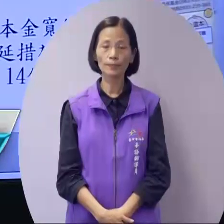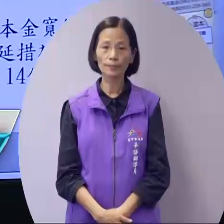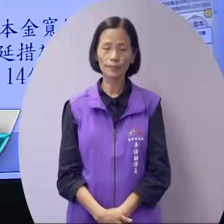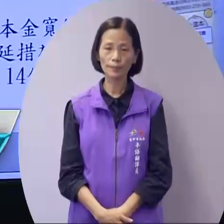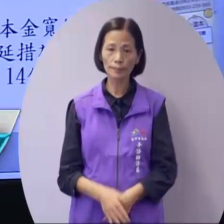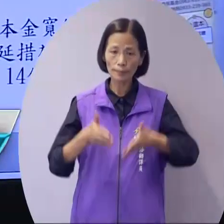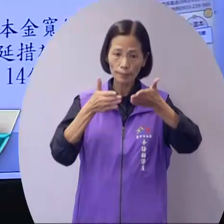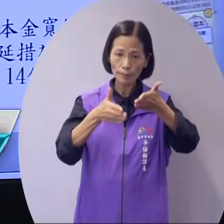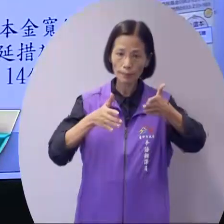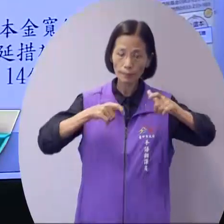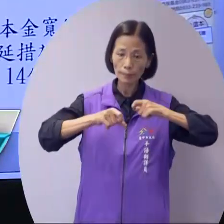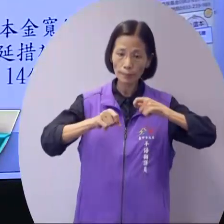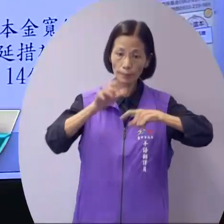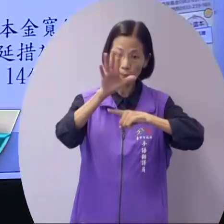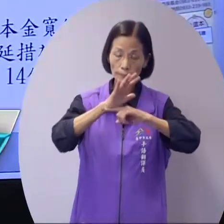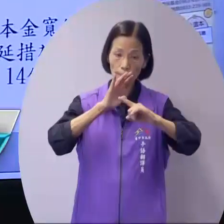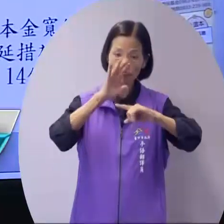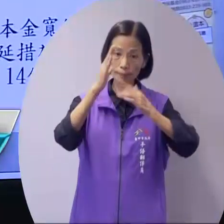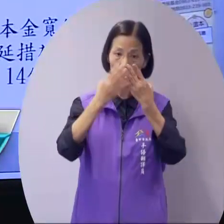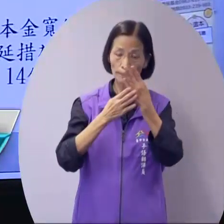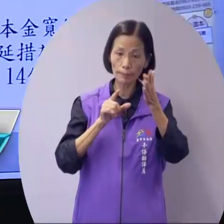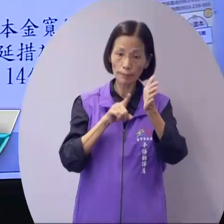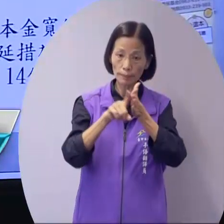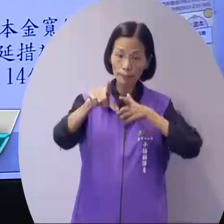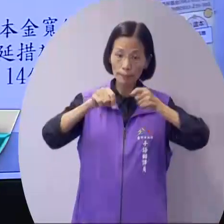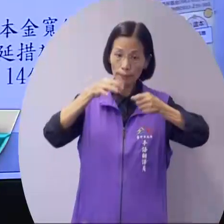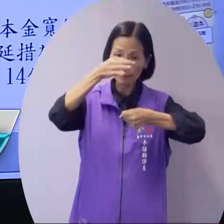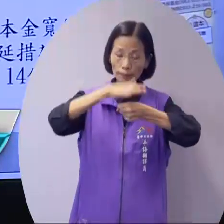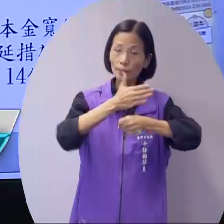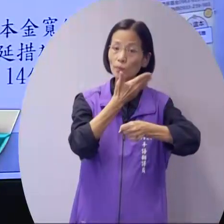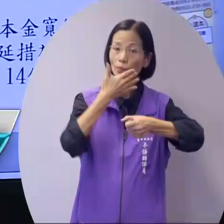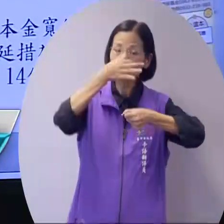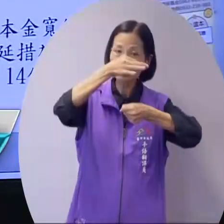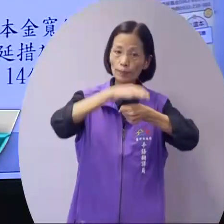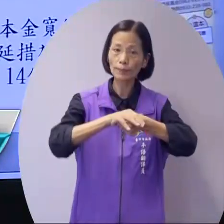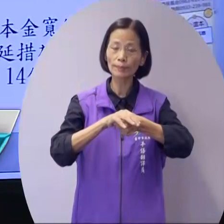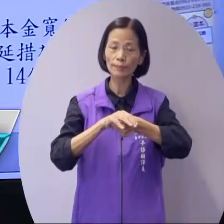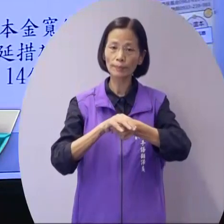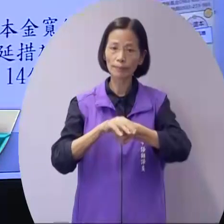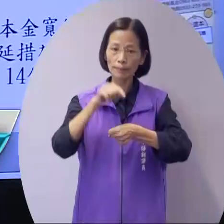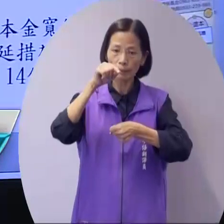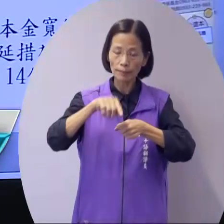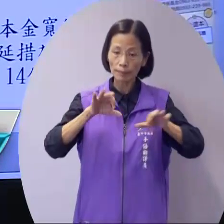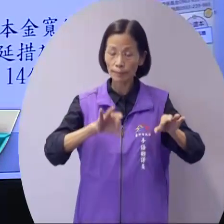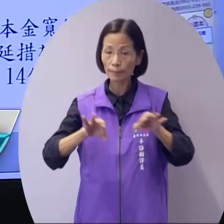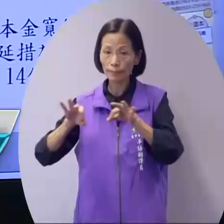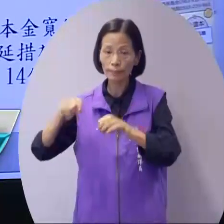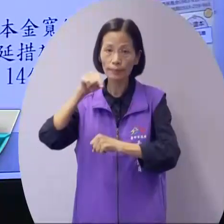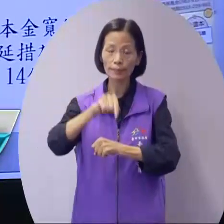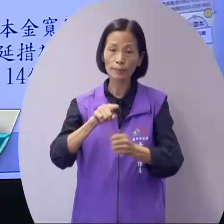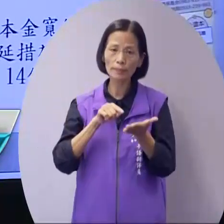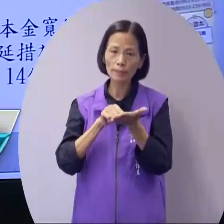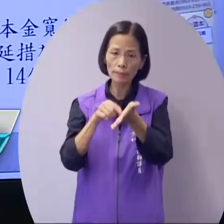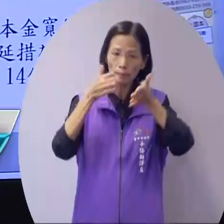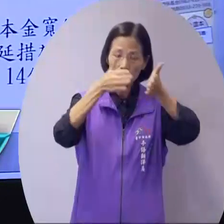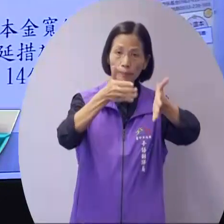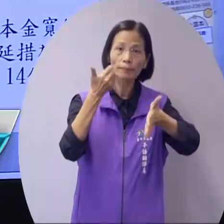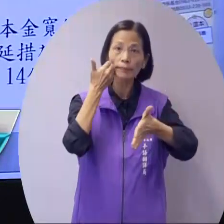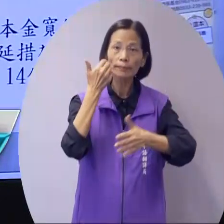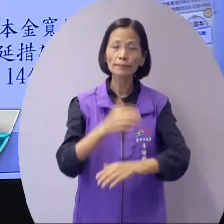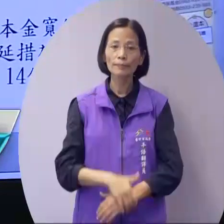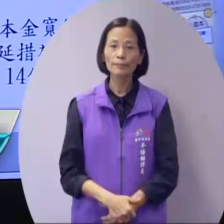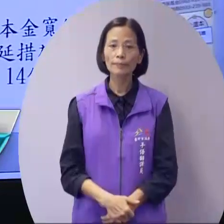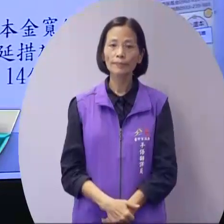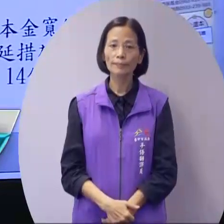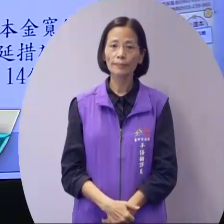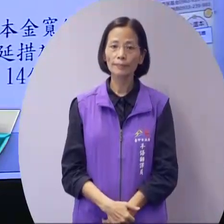好，针对政策性农业专案贷款利息补贴及稳健的展延部分，那申请对象